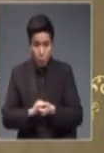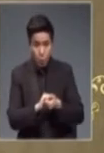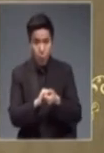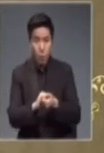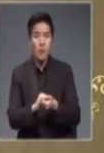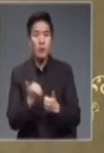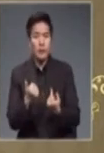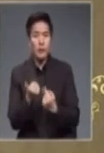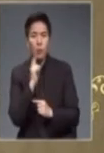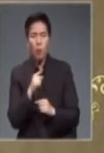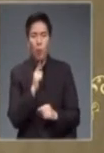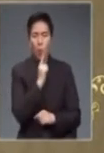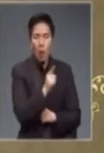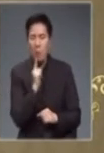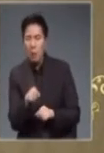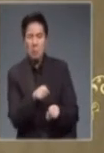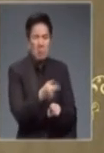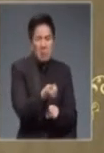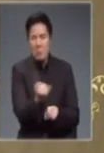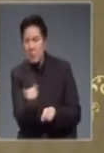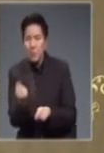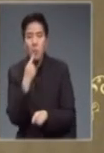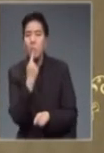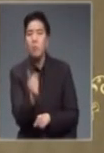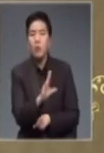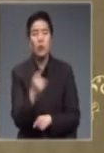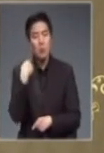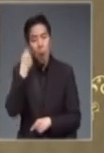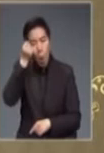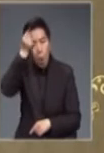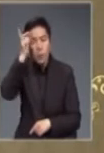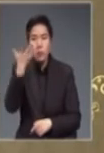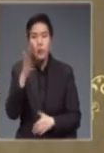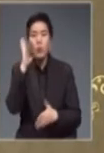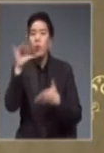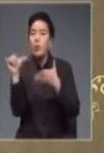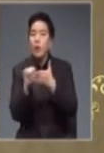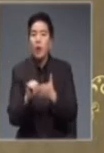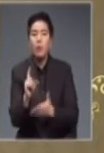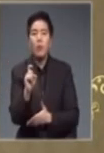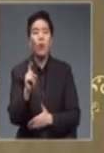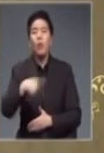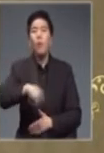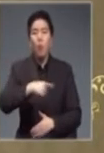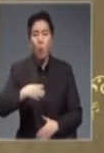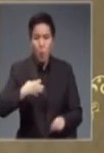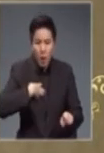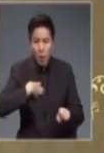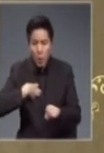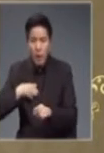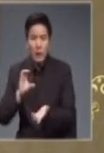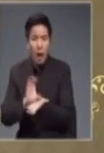ณ 1,000 ล้านลูกบาศก์เมตรต่อปีซึ่งก็จะสามารถผลิตกระแสไฟฟ้าได้ 24-50 เมกะวัตต์และสามารถผันน้ำมาใ